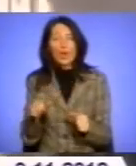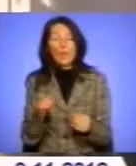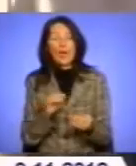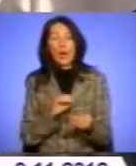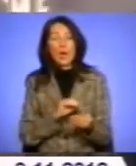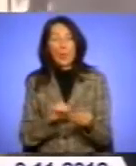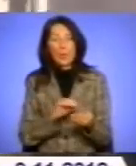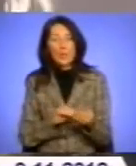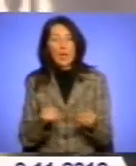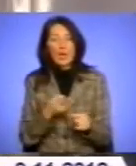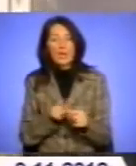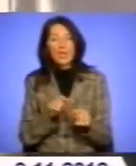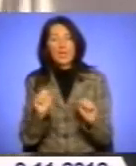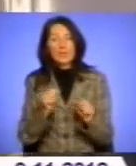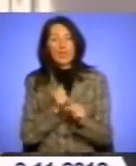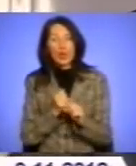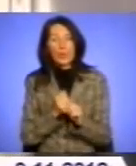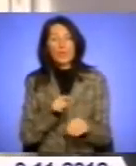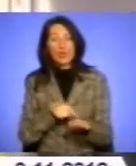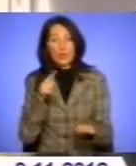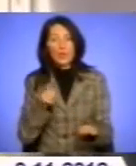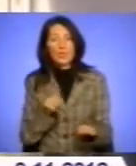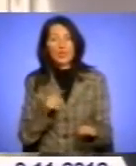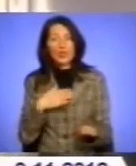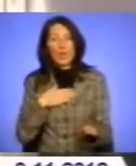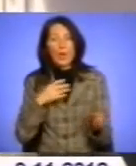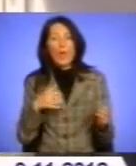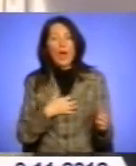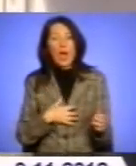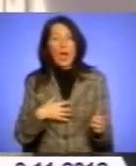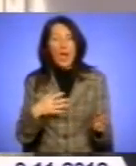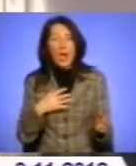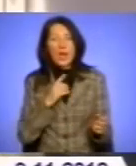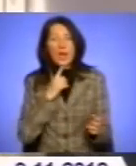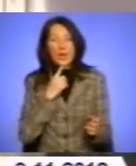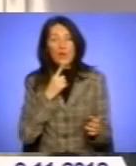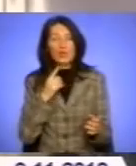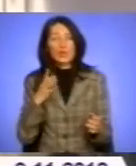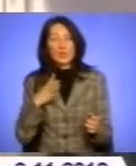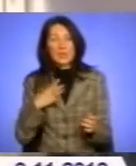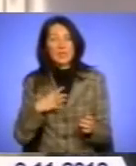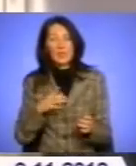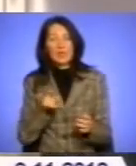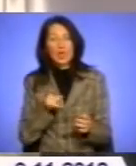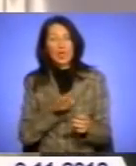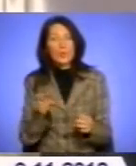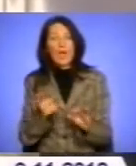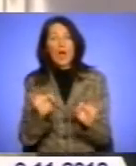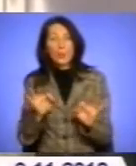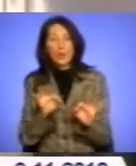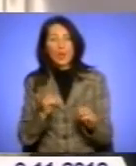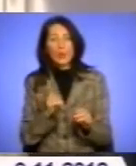які керівники роблять, відчувається, що нам важко стриматися від того, щоб не прокоментувати